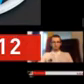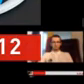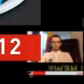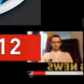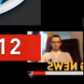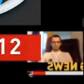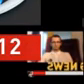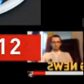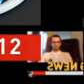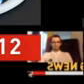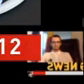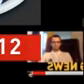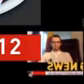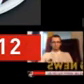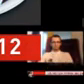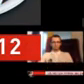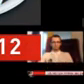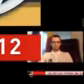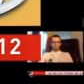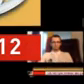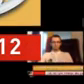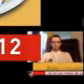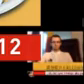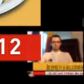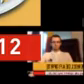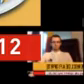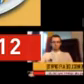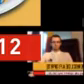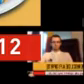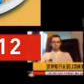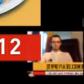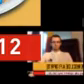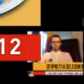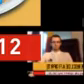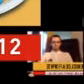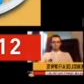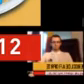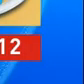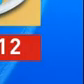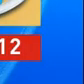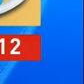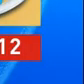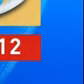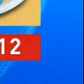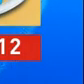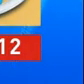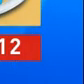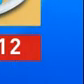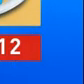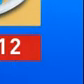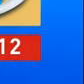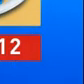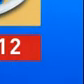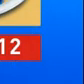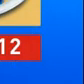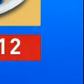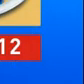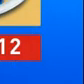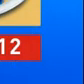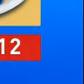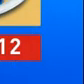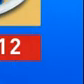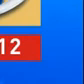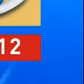stării de alertă. Îl întreb pe domnul Cristescu ce părere are despre această cifră de astăzi. 320